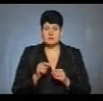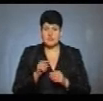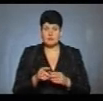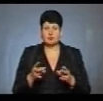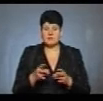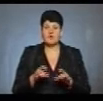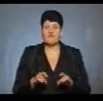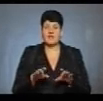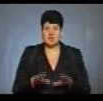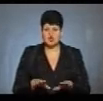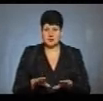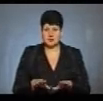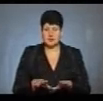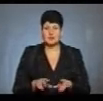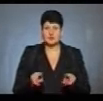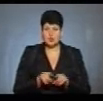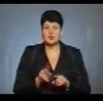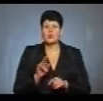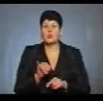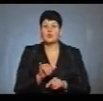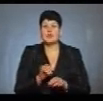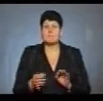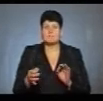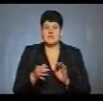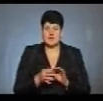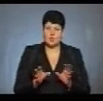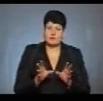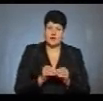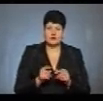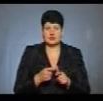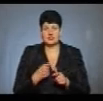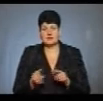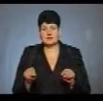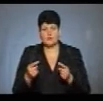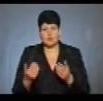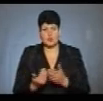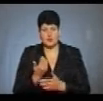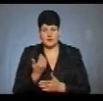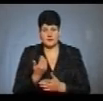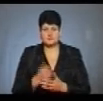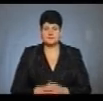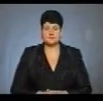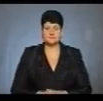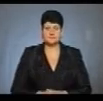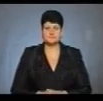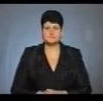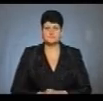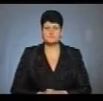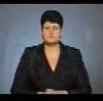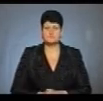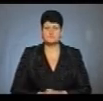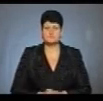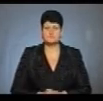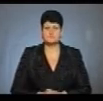потрібно вирішити теж, куди приєднувати, чи об'єднувати, чи створювати нові громади. Соломія Струс, Андрій Бодак. Новини на